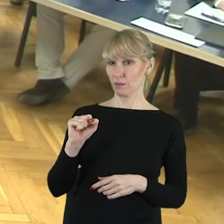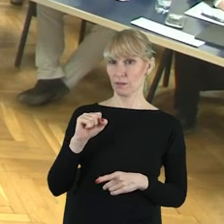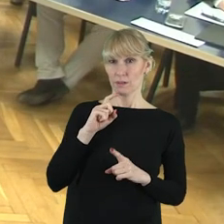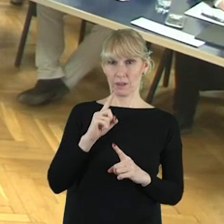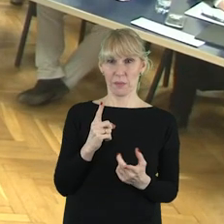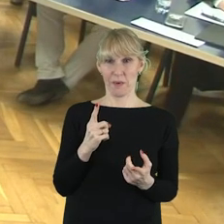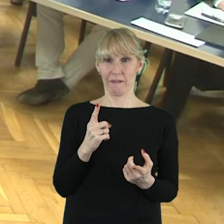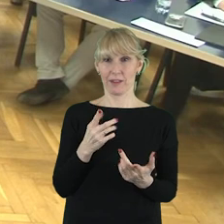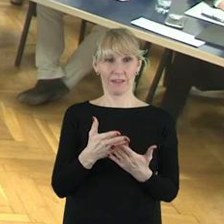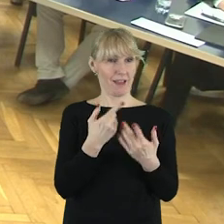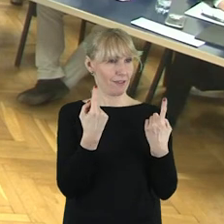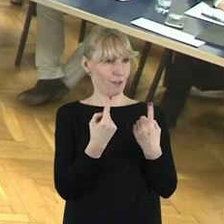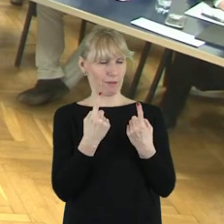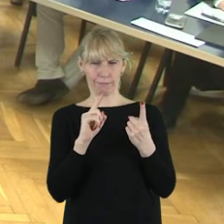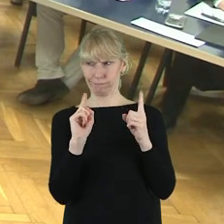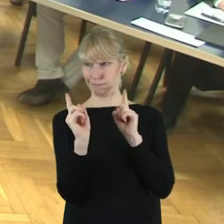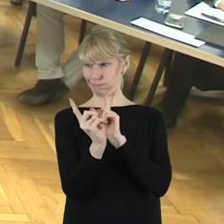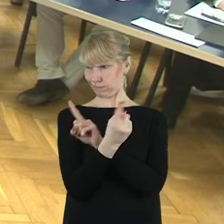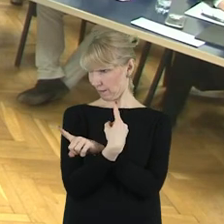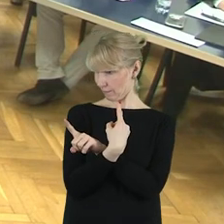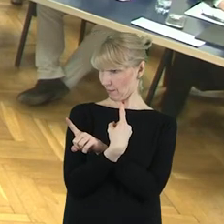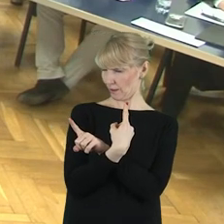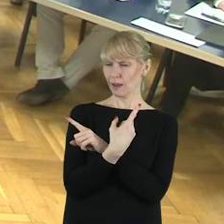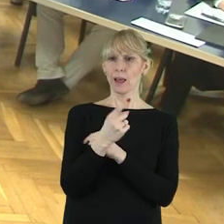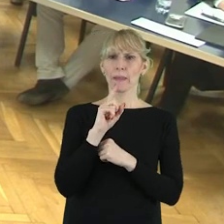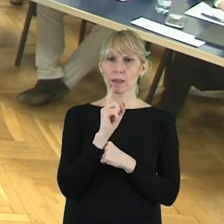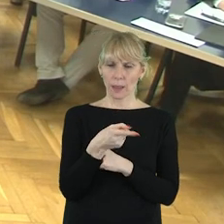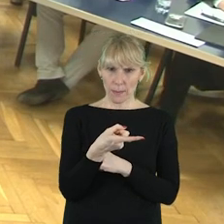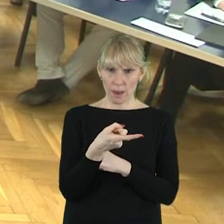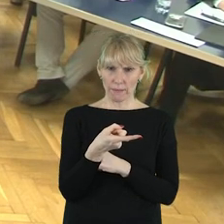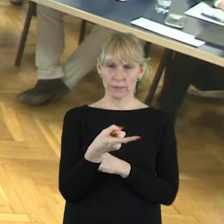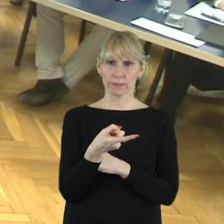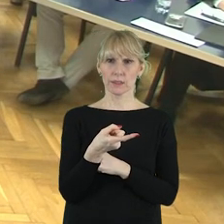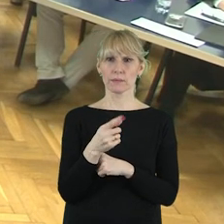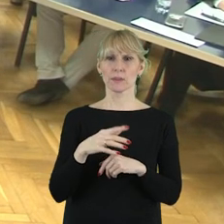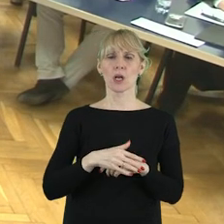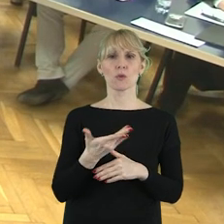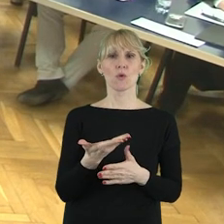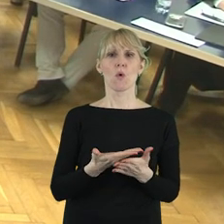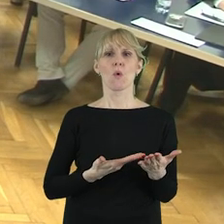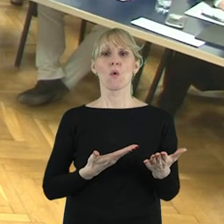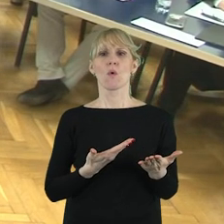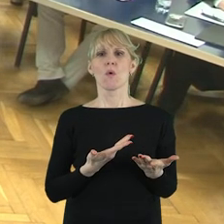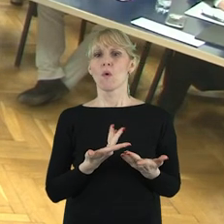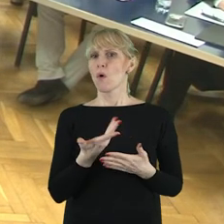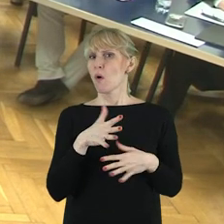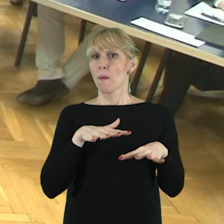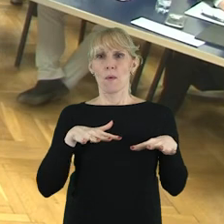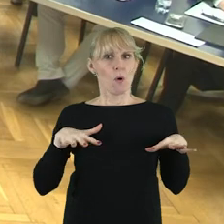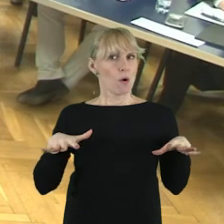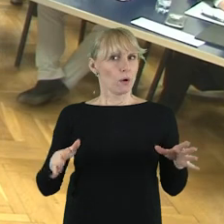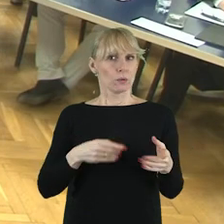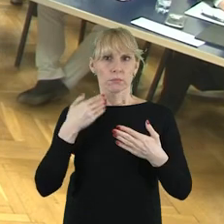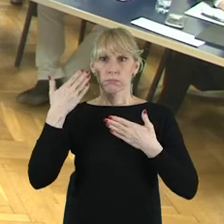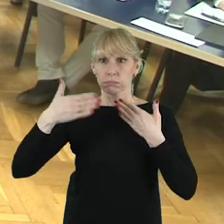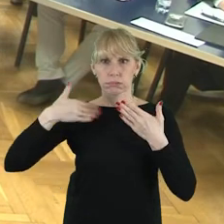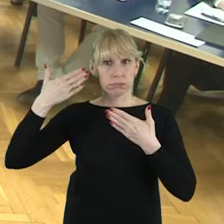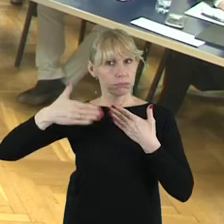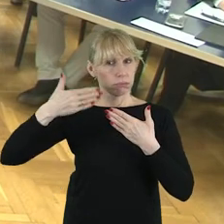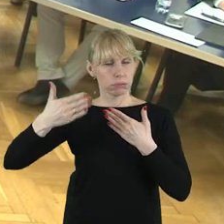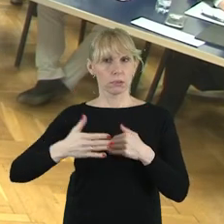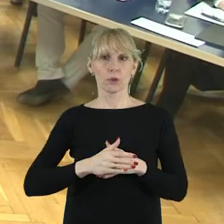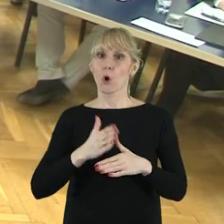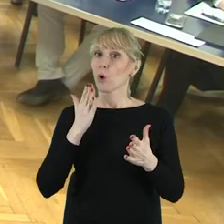Tak naprawdę padło tutaj wiele słów, że było już wiele czynności w